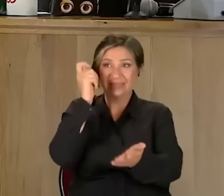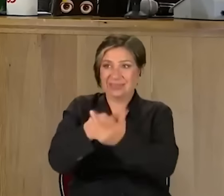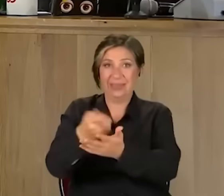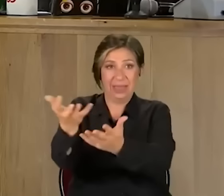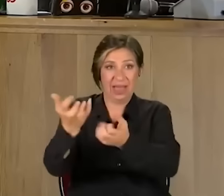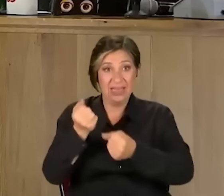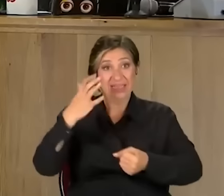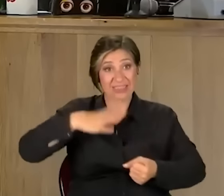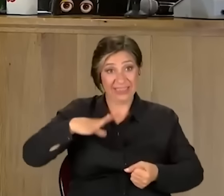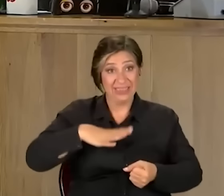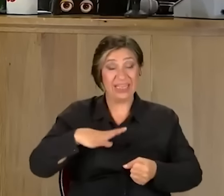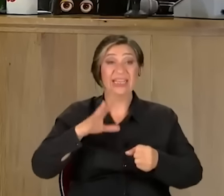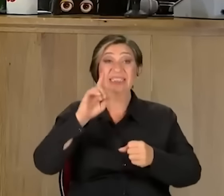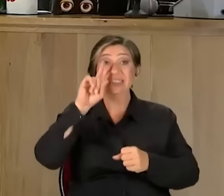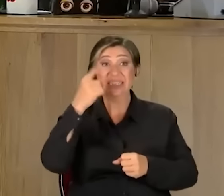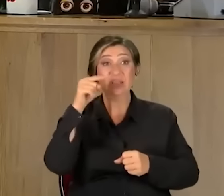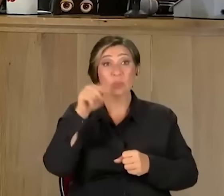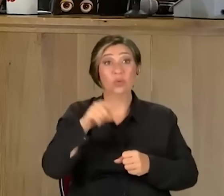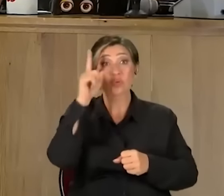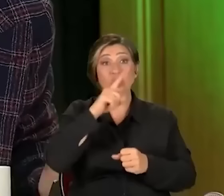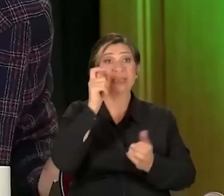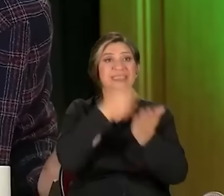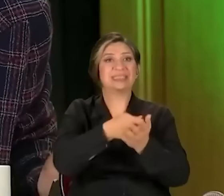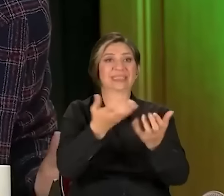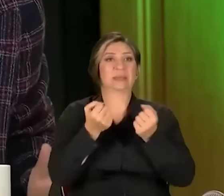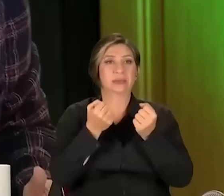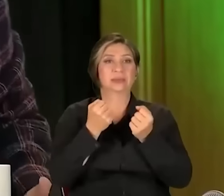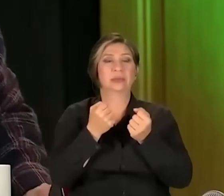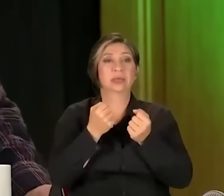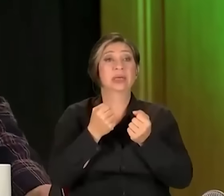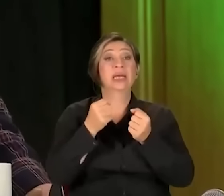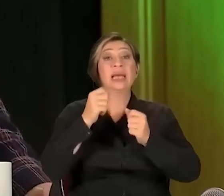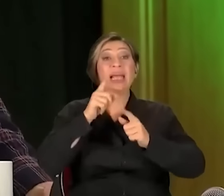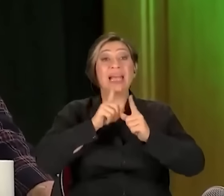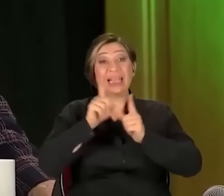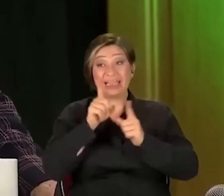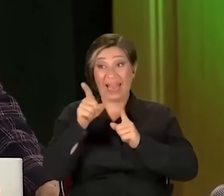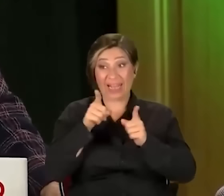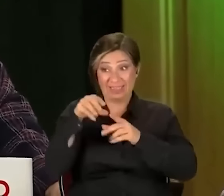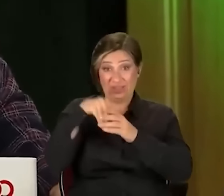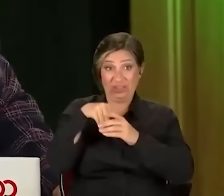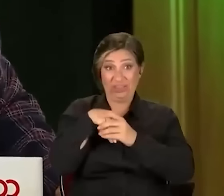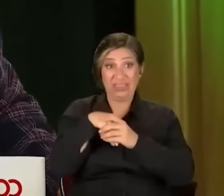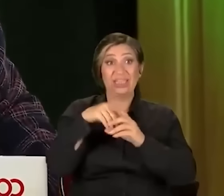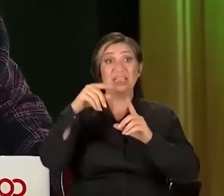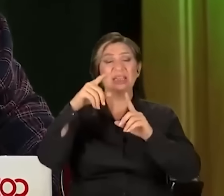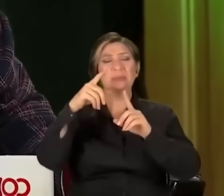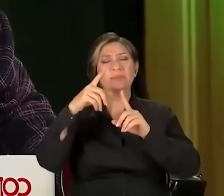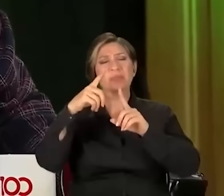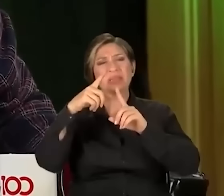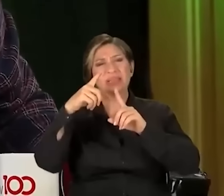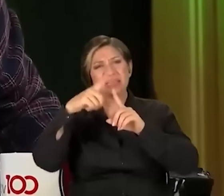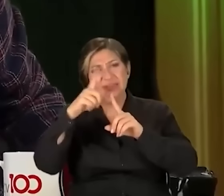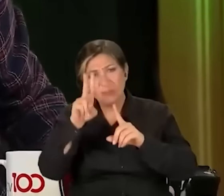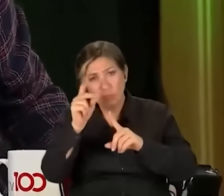almak isterse sadece bu yüzden satın alır. Çünkü dijital platformlarda bu Digiturk, Dsmart, bilmem ne,